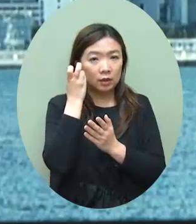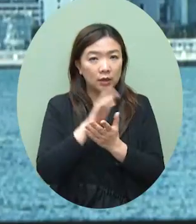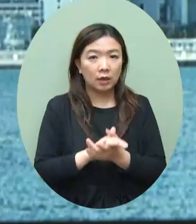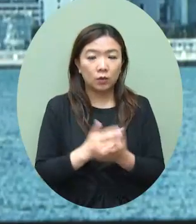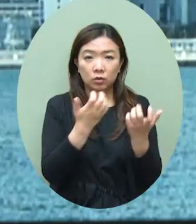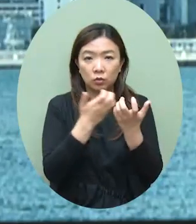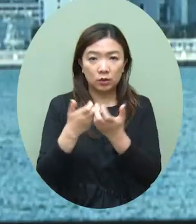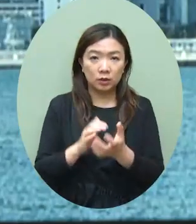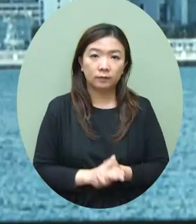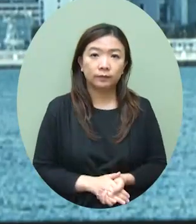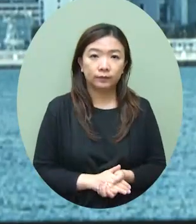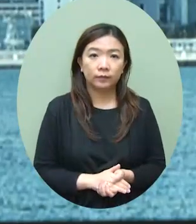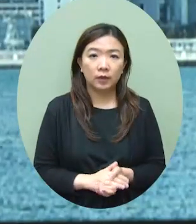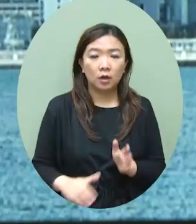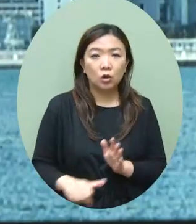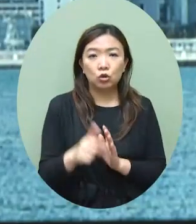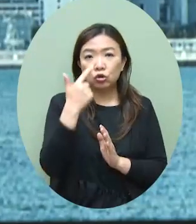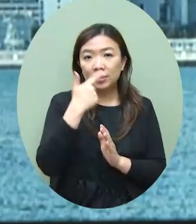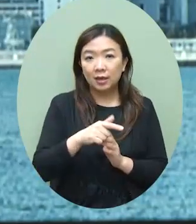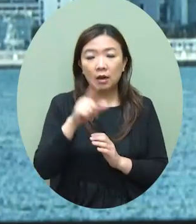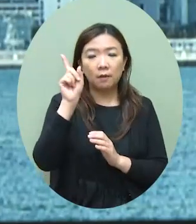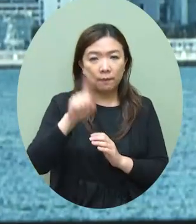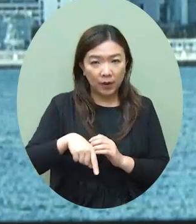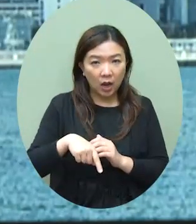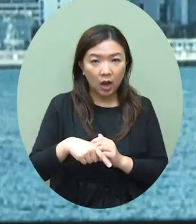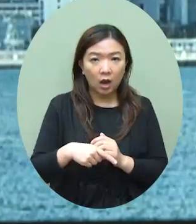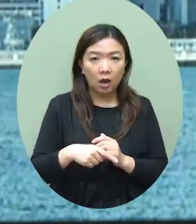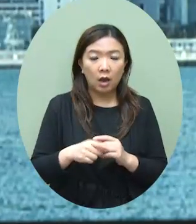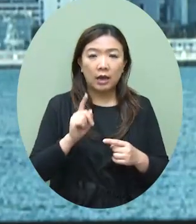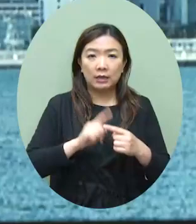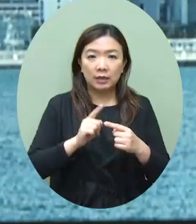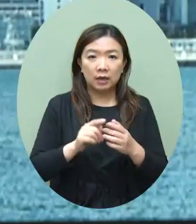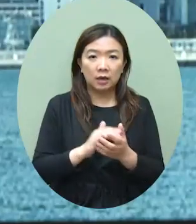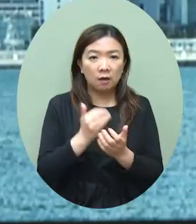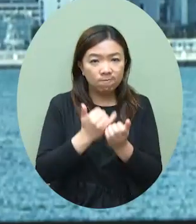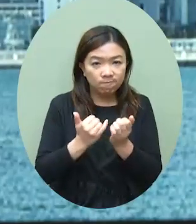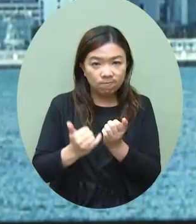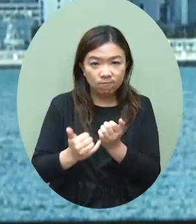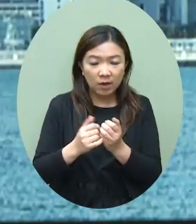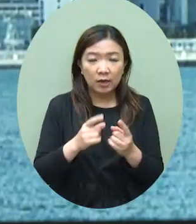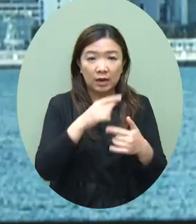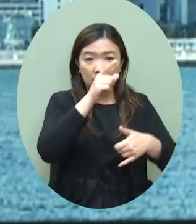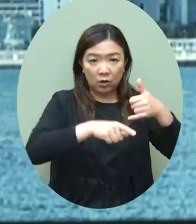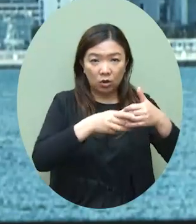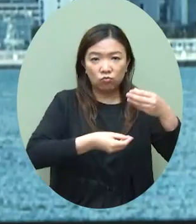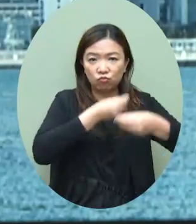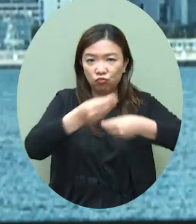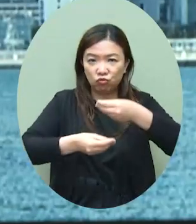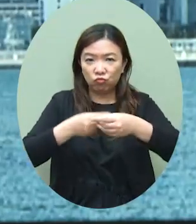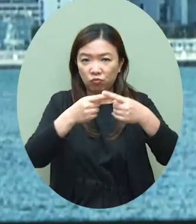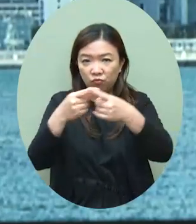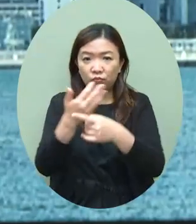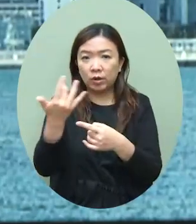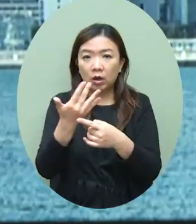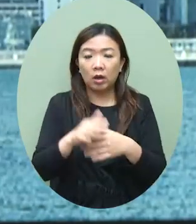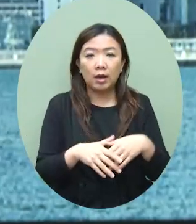嘅數字呢，最新嘅即時有效繁殖率，即係話病毒可以一個人傳俾幾多人呢？最新嘅數